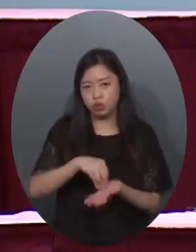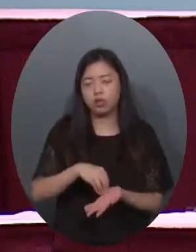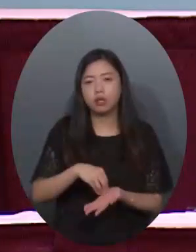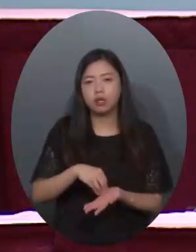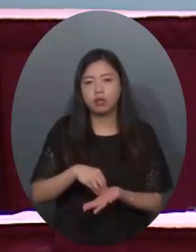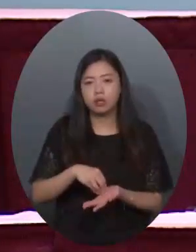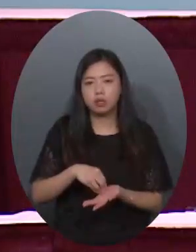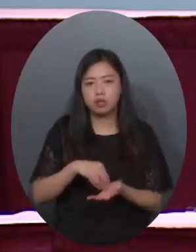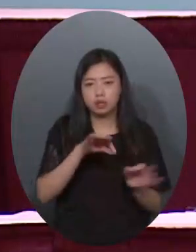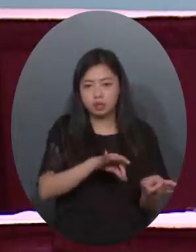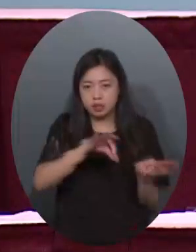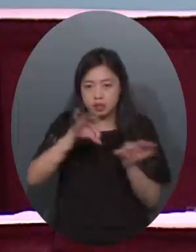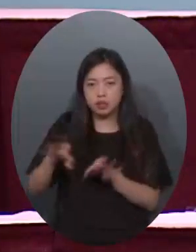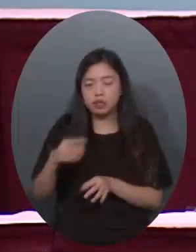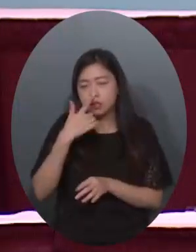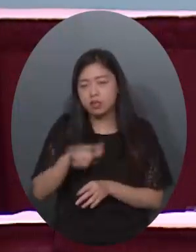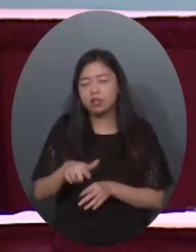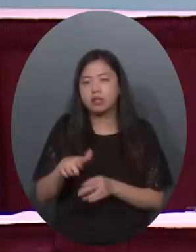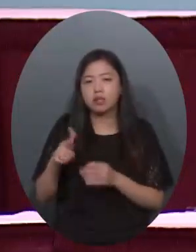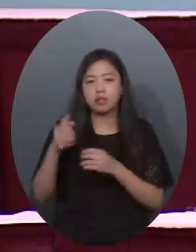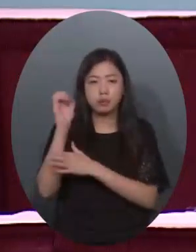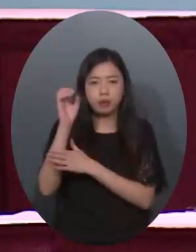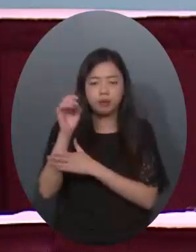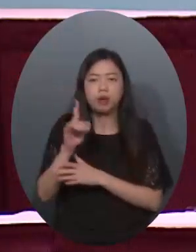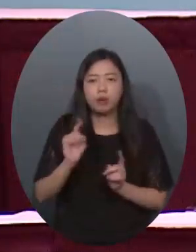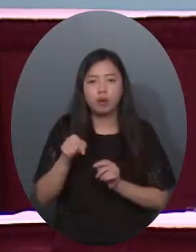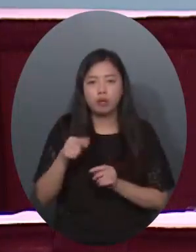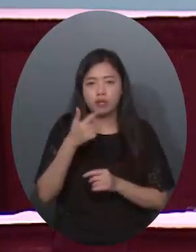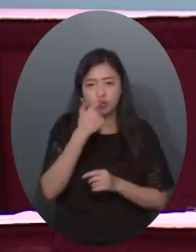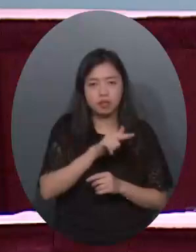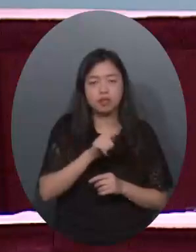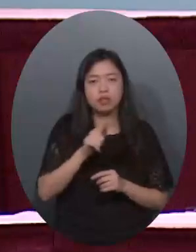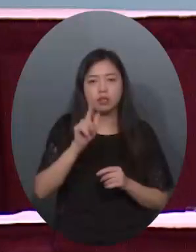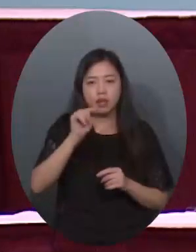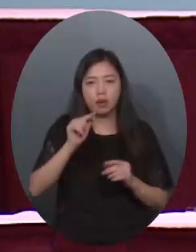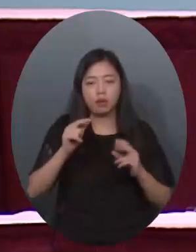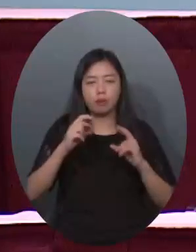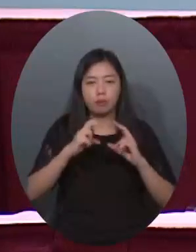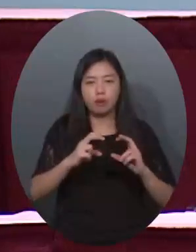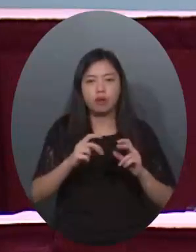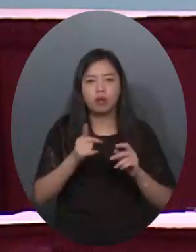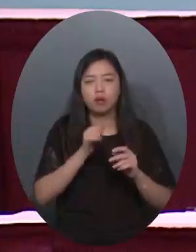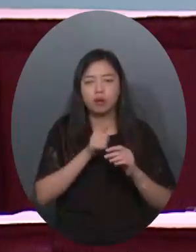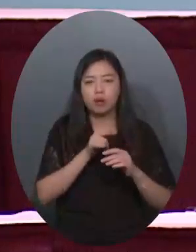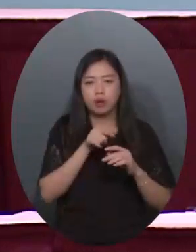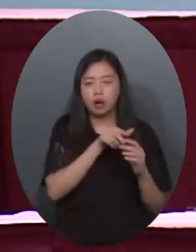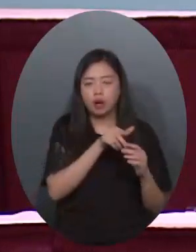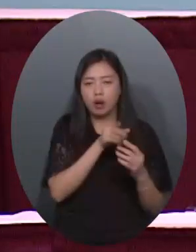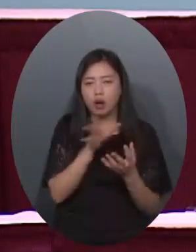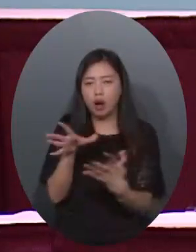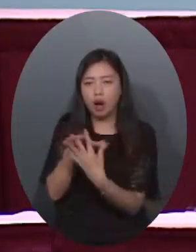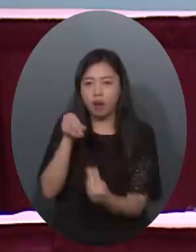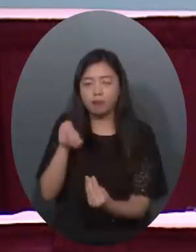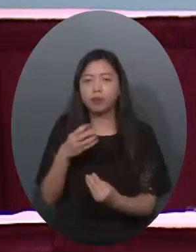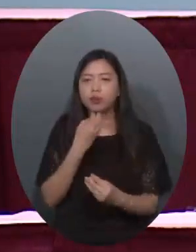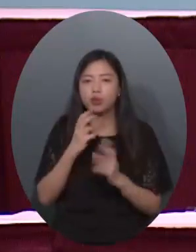用新信號系統及暫緩將新九卡列車逐步投入東鐵線的計劃，以